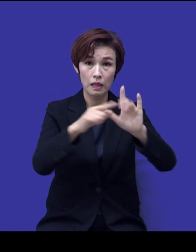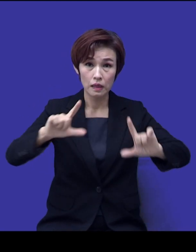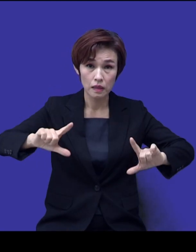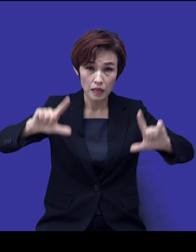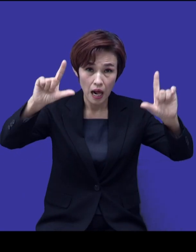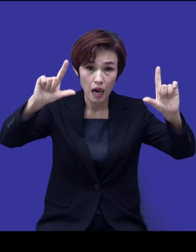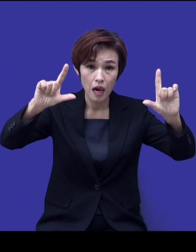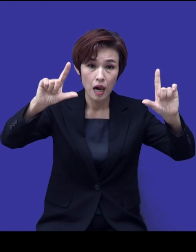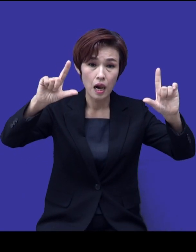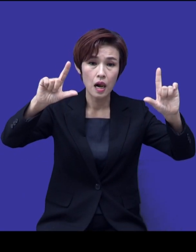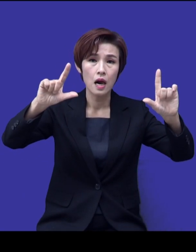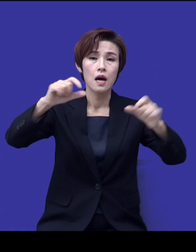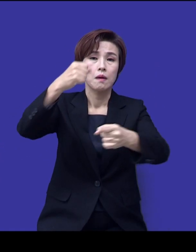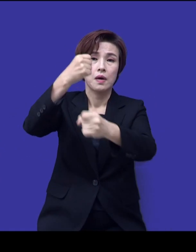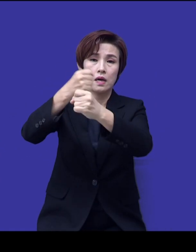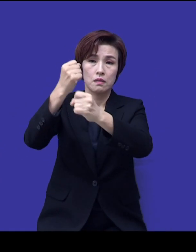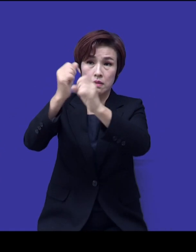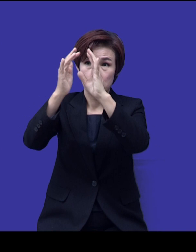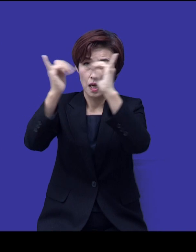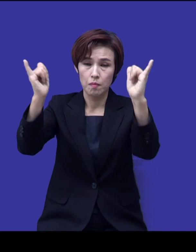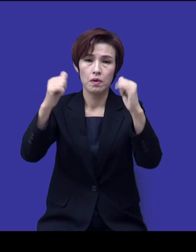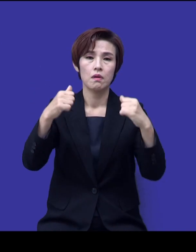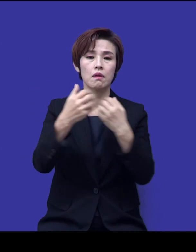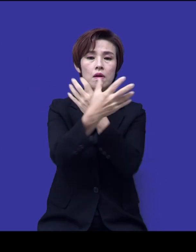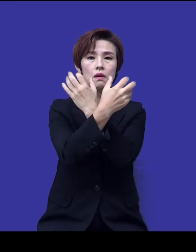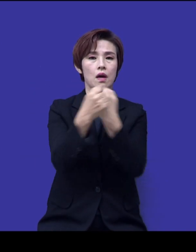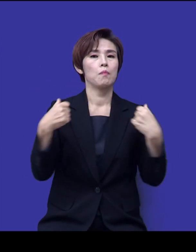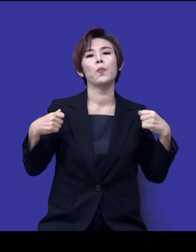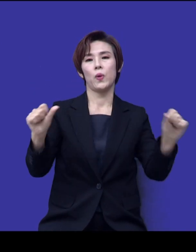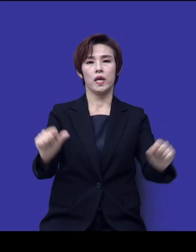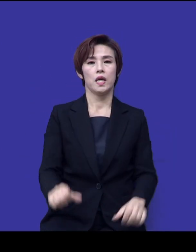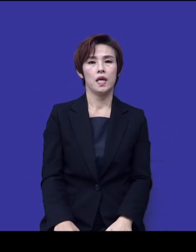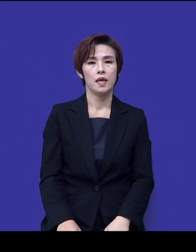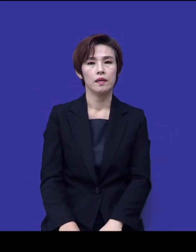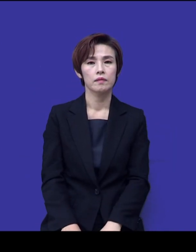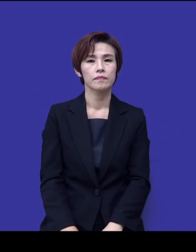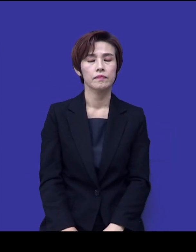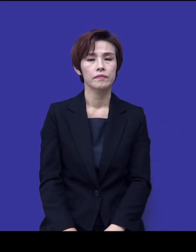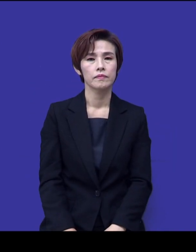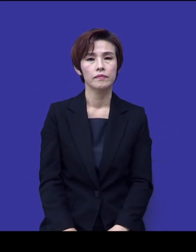계약을 포기했어요. 야, 뭐 이건